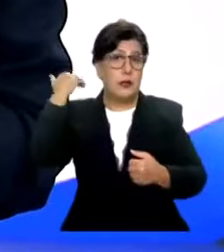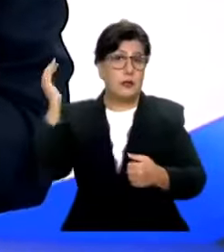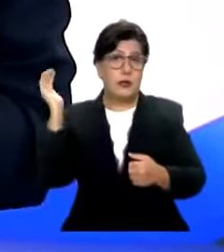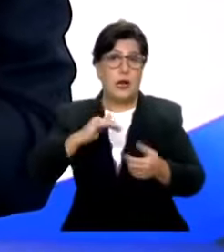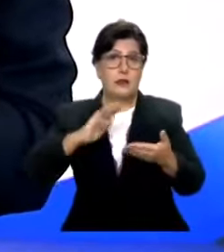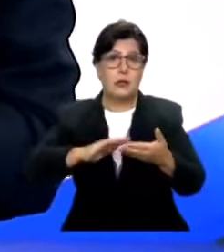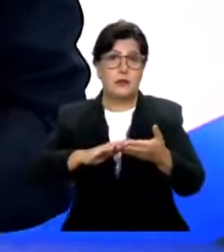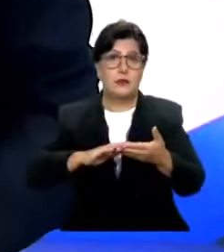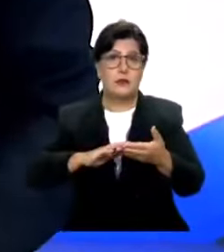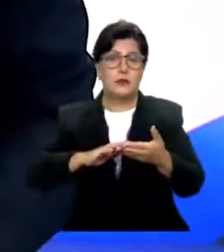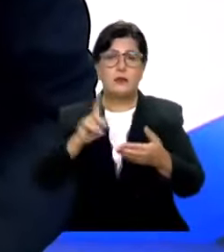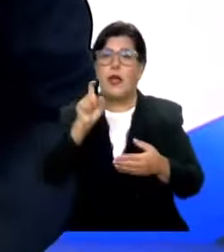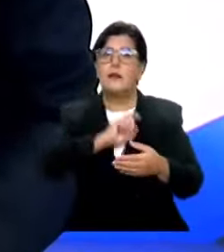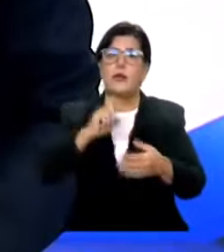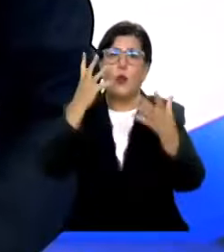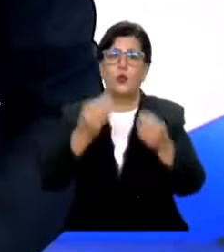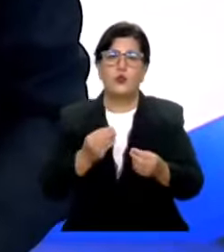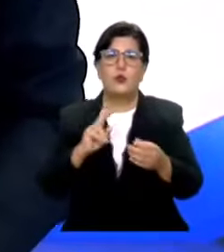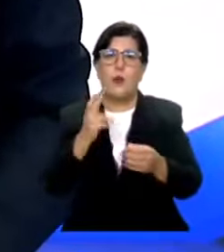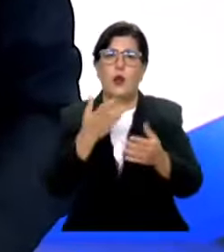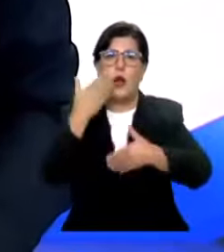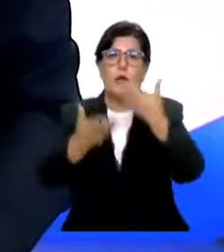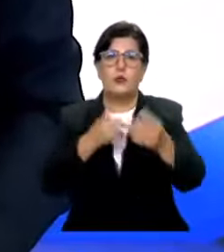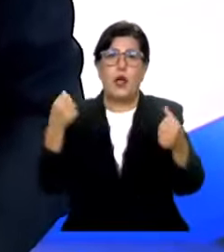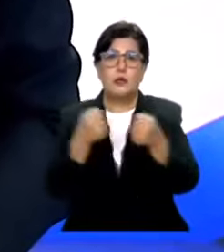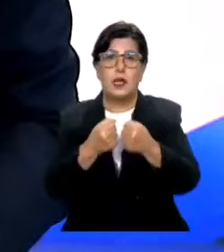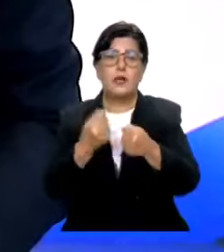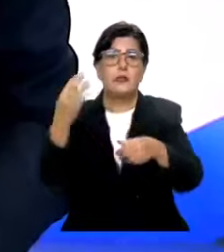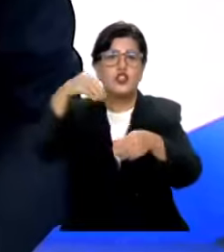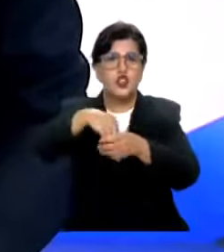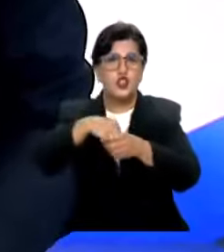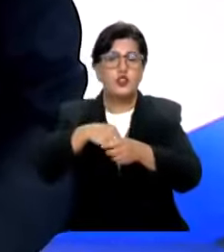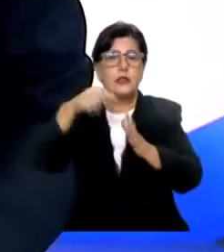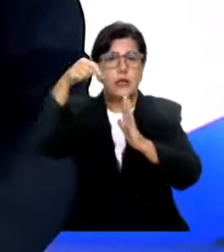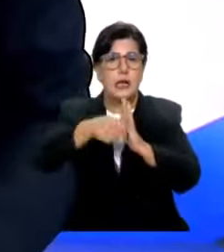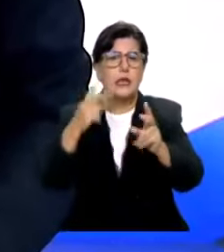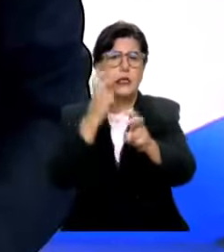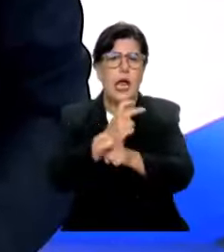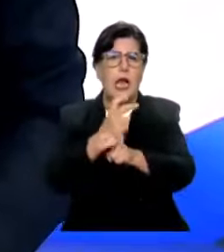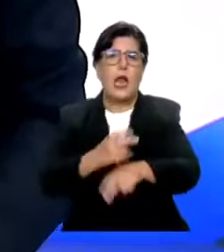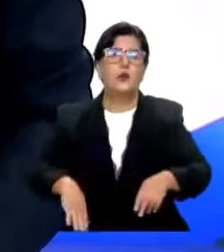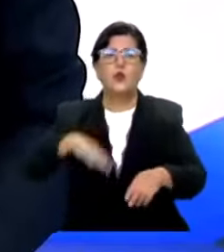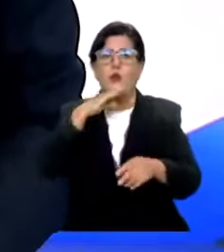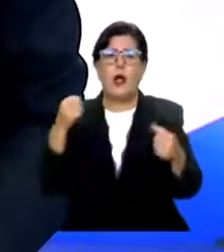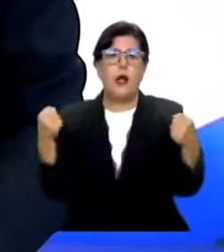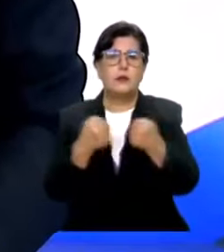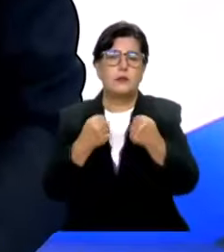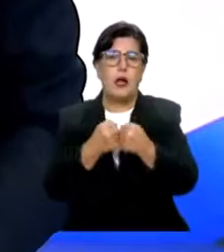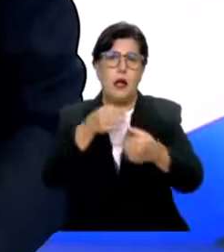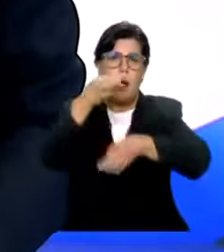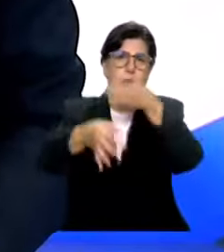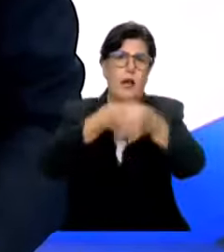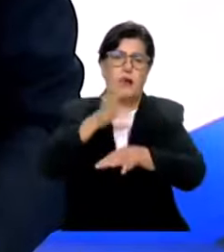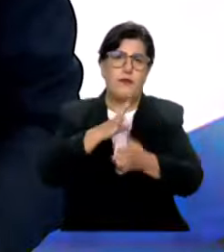gelen arkadaşının asli kusuru olduğu belirlendi. O kazaya dair detaylar ve tehlike dolu kaza anları var sırada